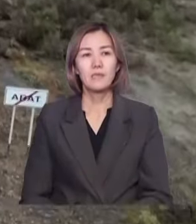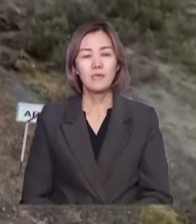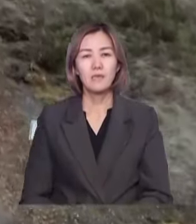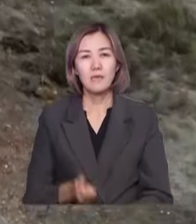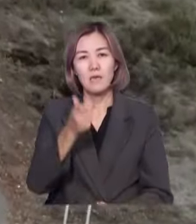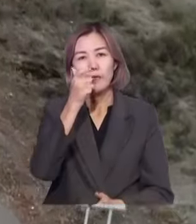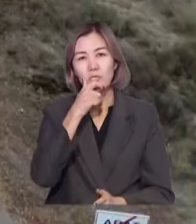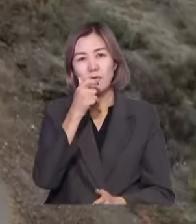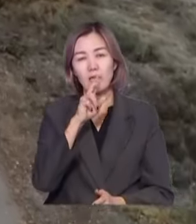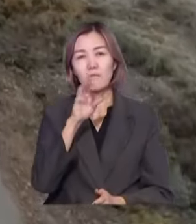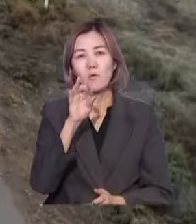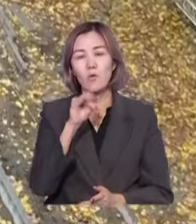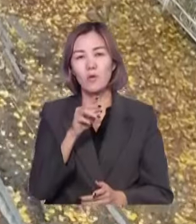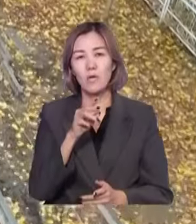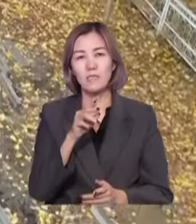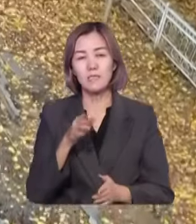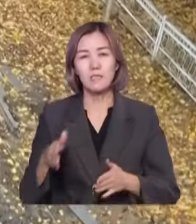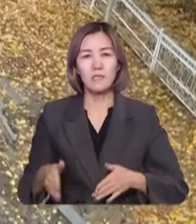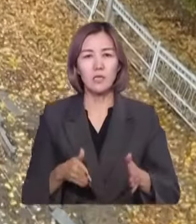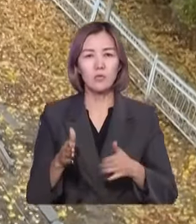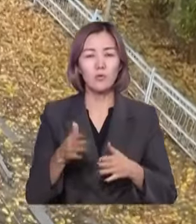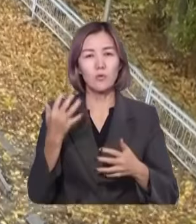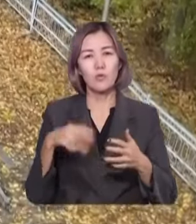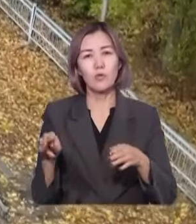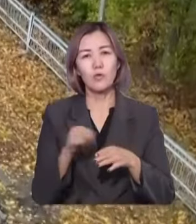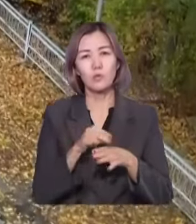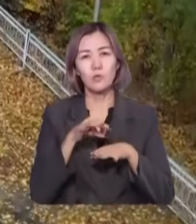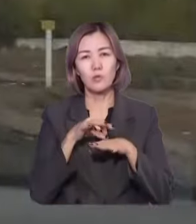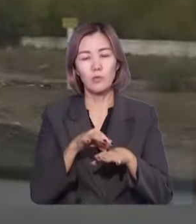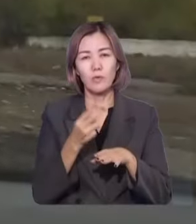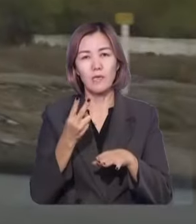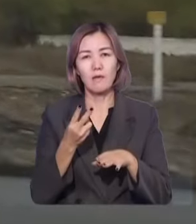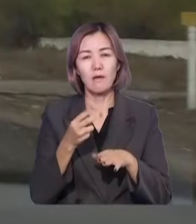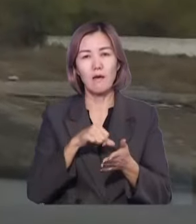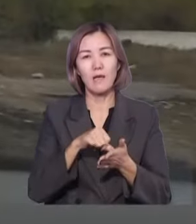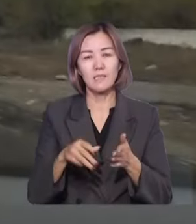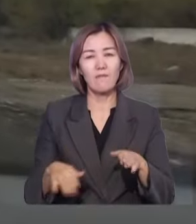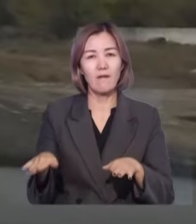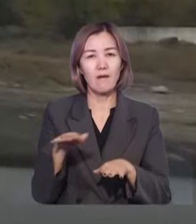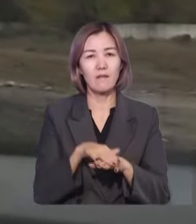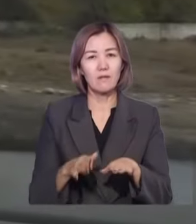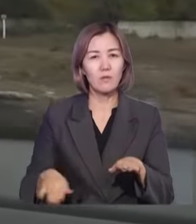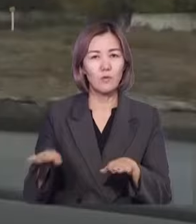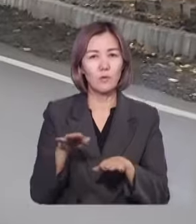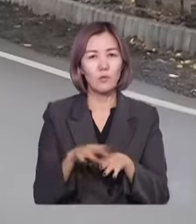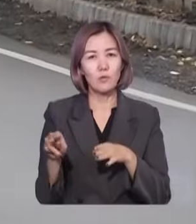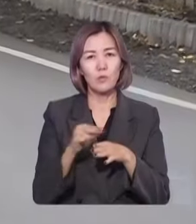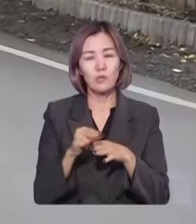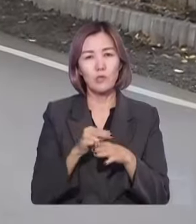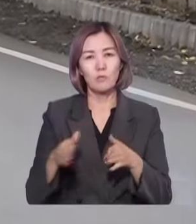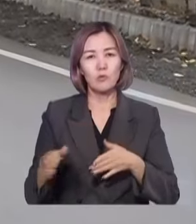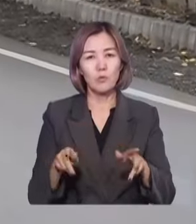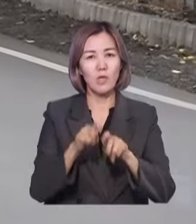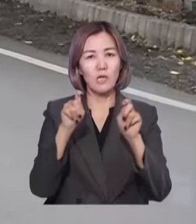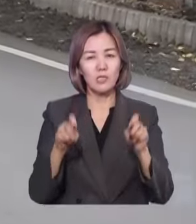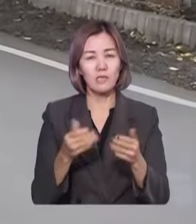Жаркент Қорғас тасжолының 32 шақырымына орта жөнде жұмыстар жүріп жатыр. Бүгінгі күні екі қабат асфальт бетон жабыны төселіп, жол қозғалысы ашылған.